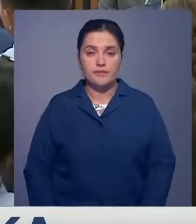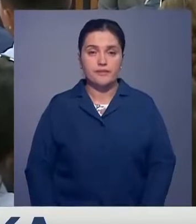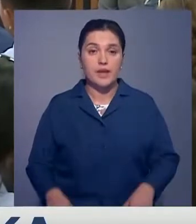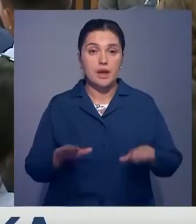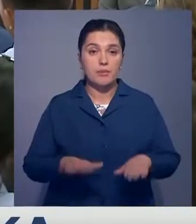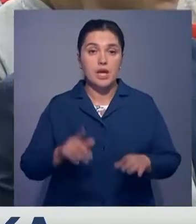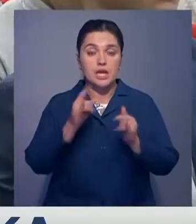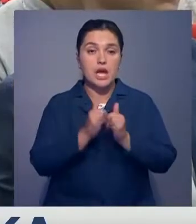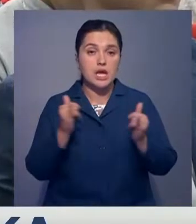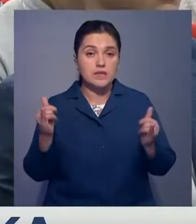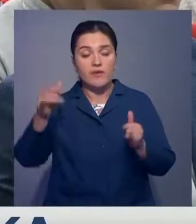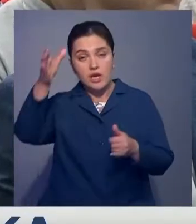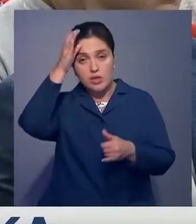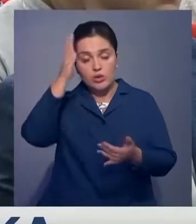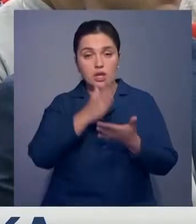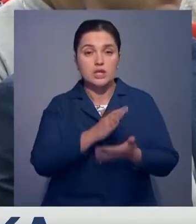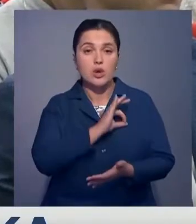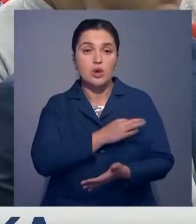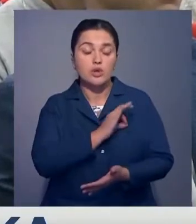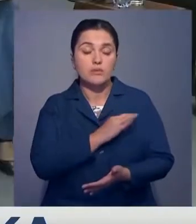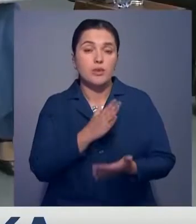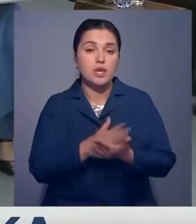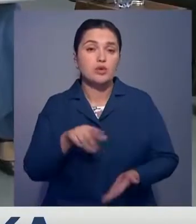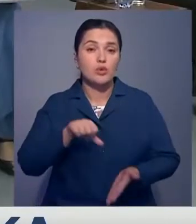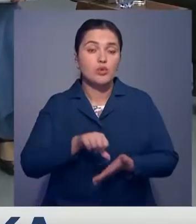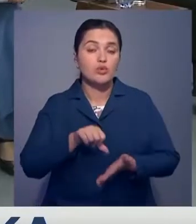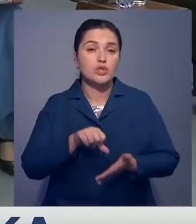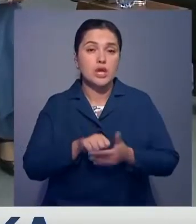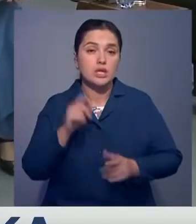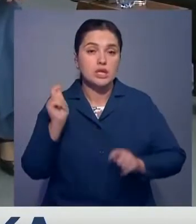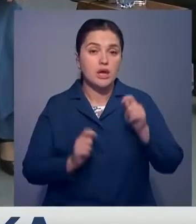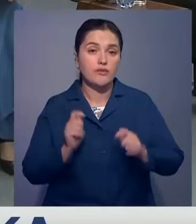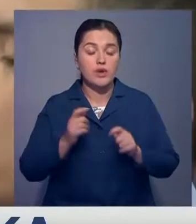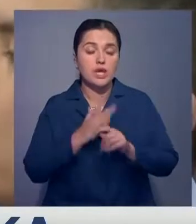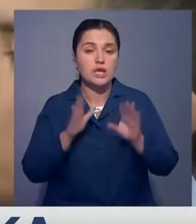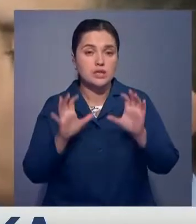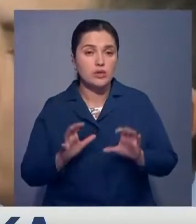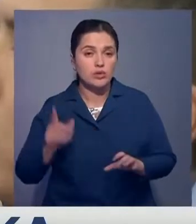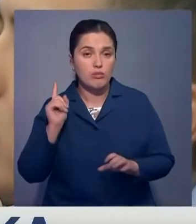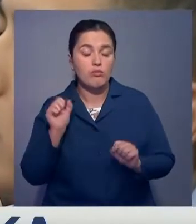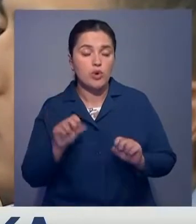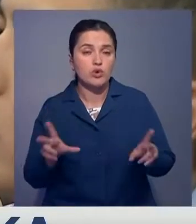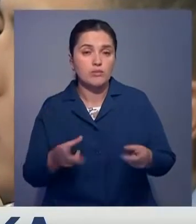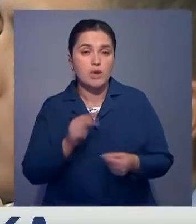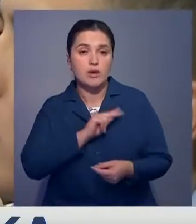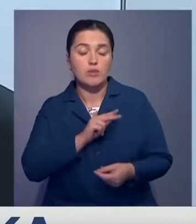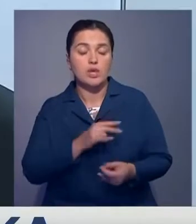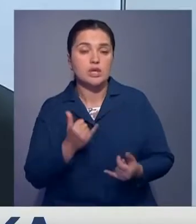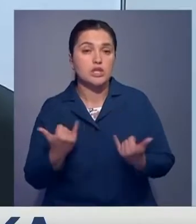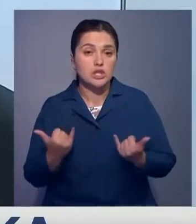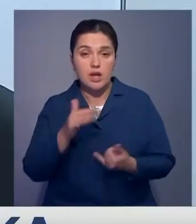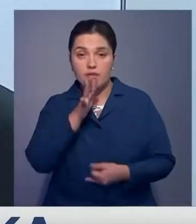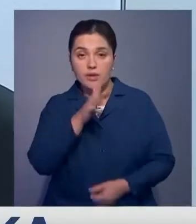развития науки езди и в юриспруденции по мнению участников конференции некоторые законы предков могут успешно работать и и в наше время